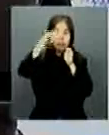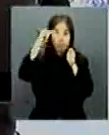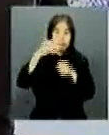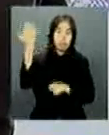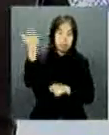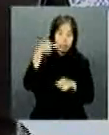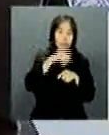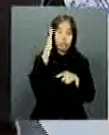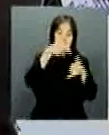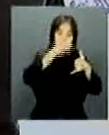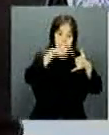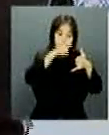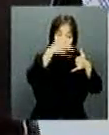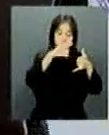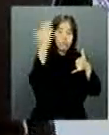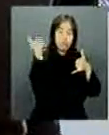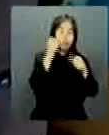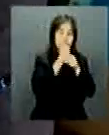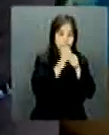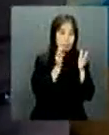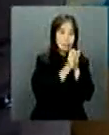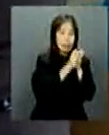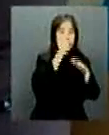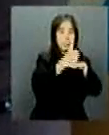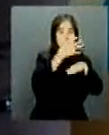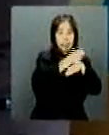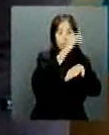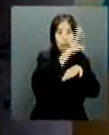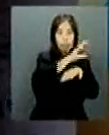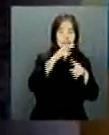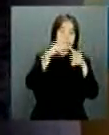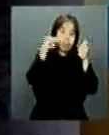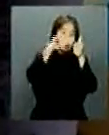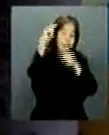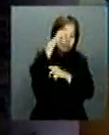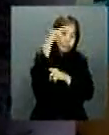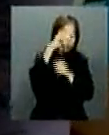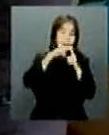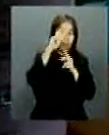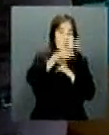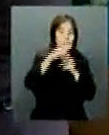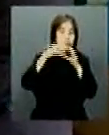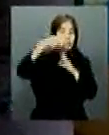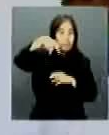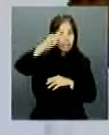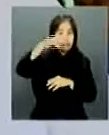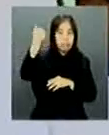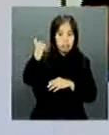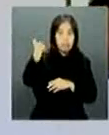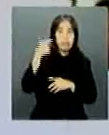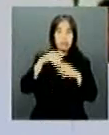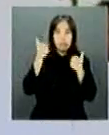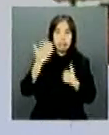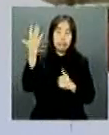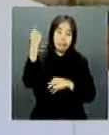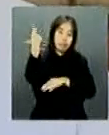ส.ดอนเมืองพรรคเพื่อไทยเสียชีวิตที่ลานจอดรถตลาดโกศลรวมใจเขตดอนเมืองเมื่อเย็นวันที่10ธันวาคมที่ผ่าน